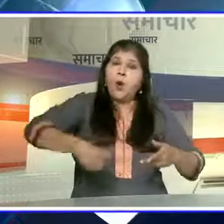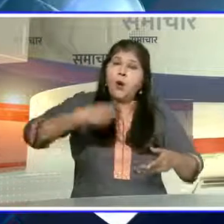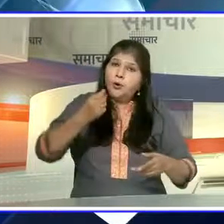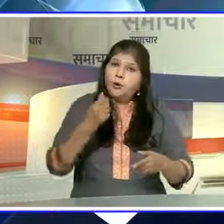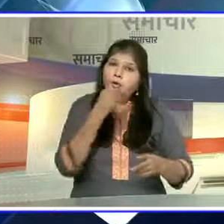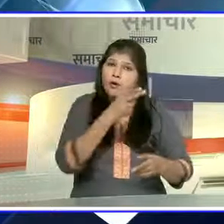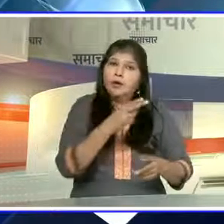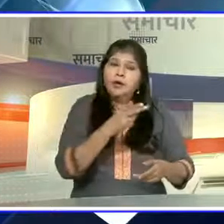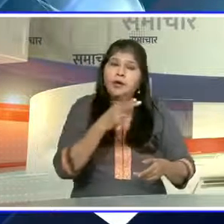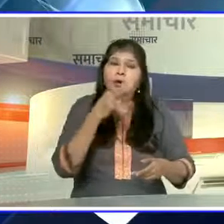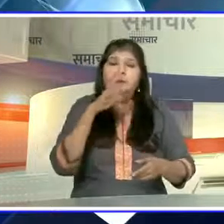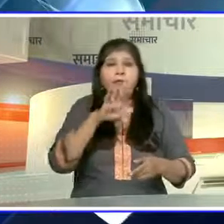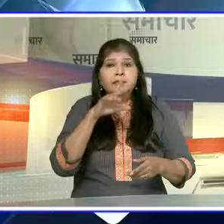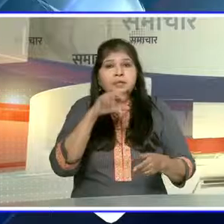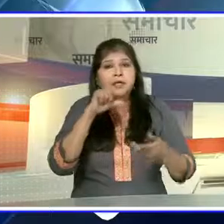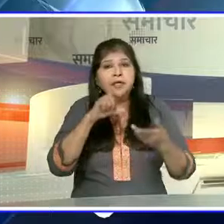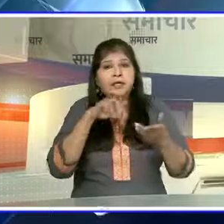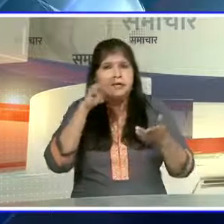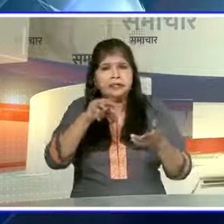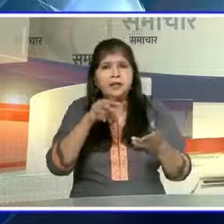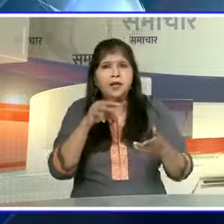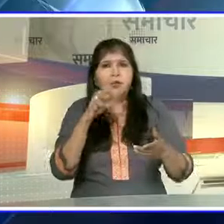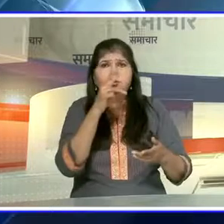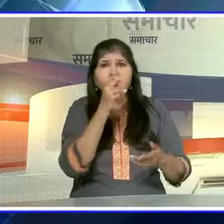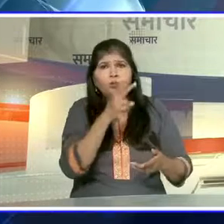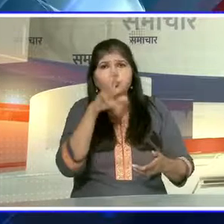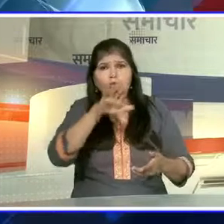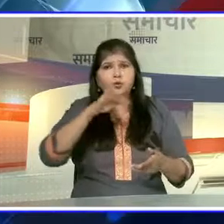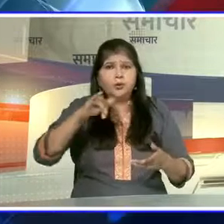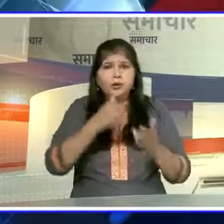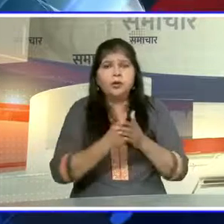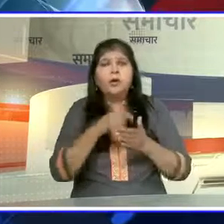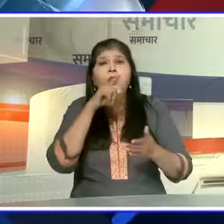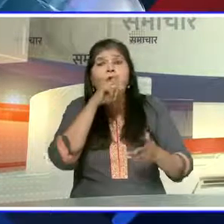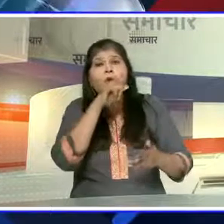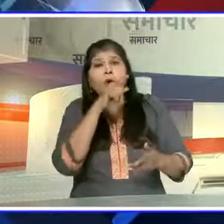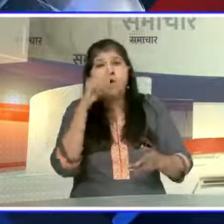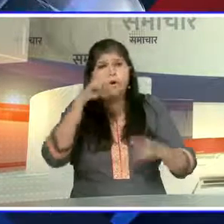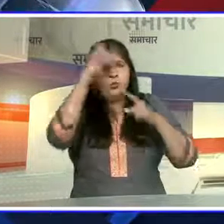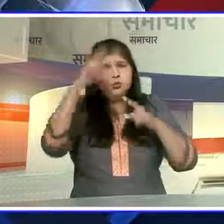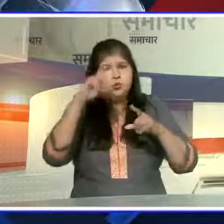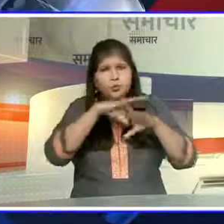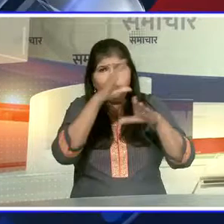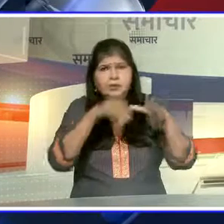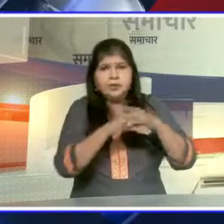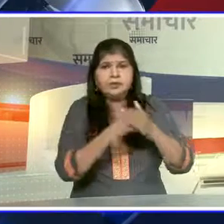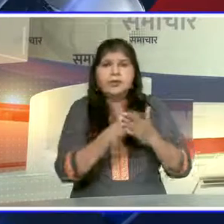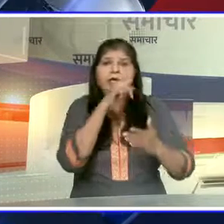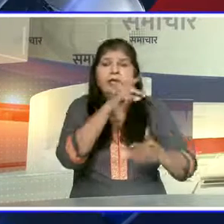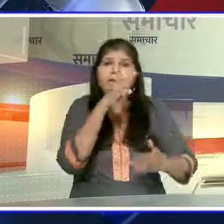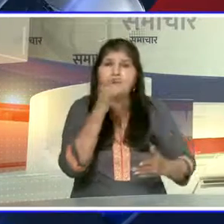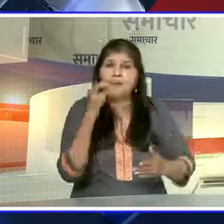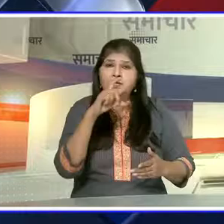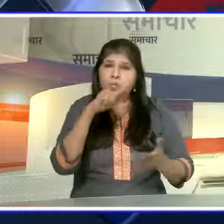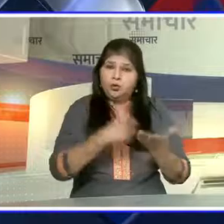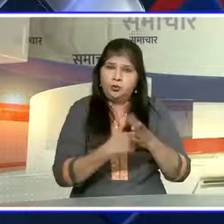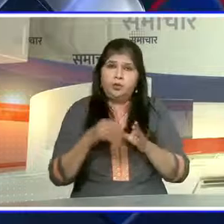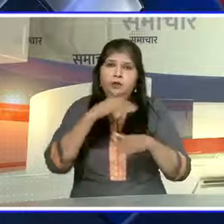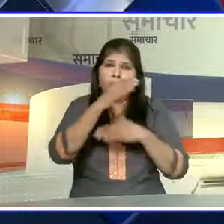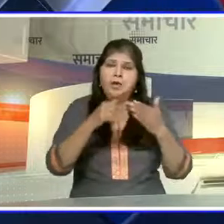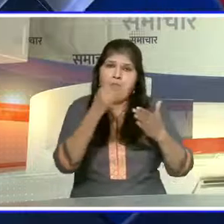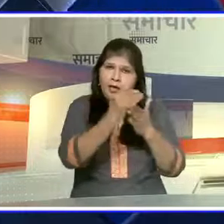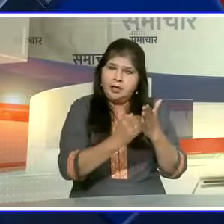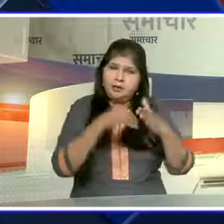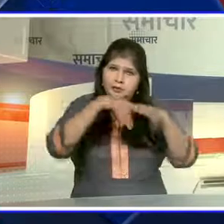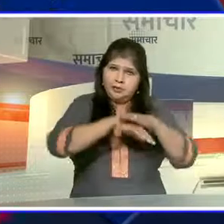936 कोर्ट पर का प्रावधान रहेगा और ड्रोन ट्रैक्टर के लिए 120 करोड़ पर का प्रावधान किया जाएगा कि इस